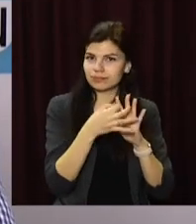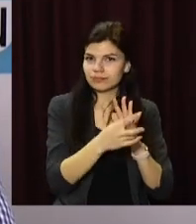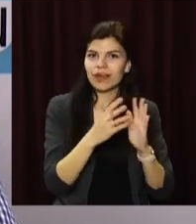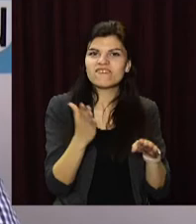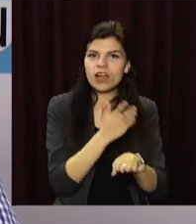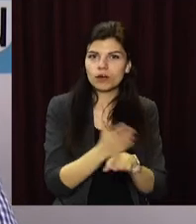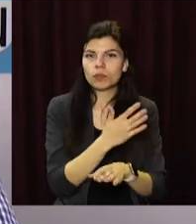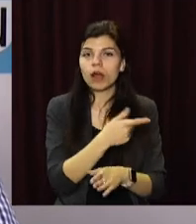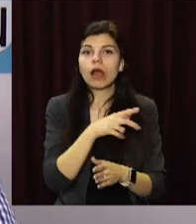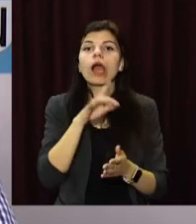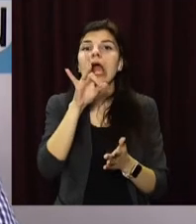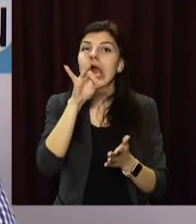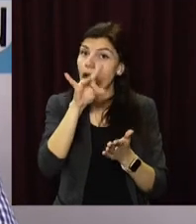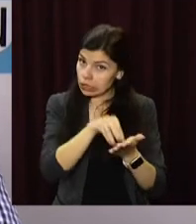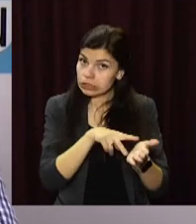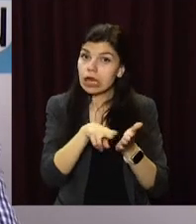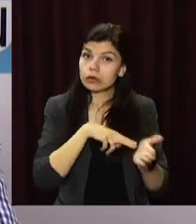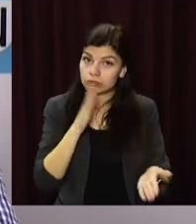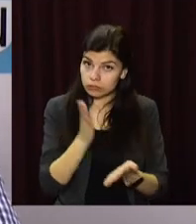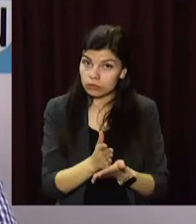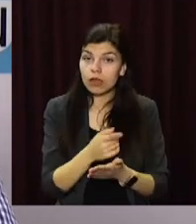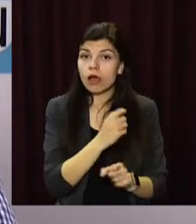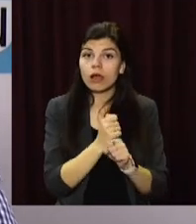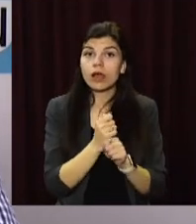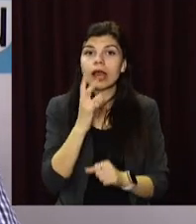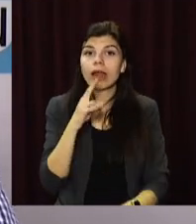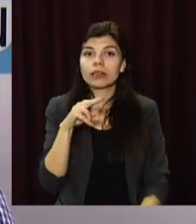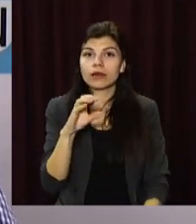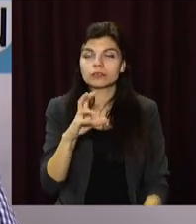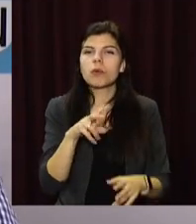які зареєстровані, які працюють з НДСом,